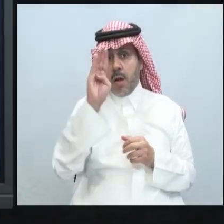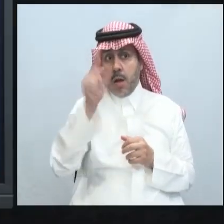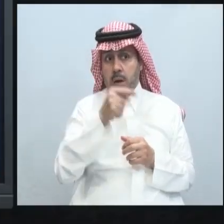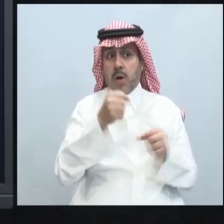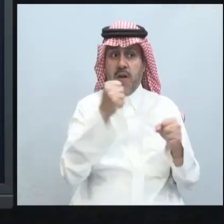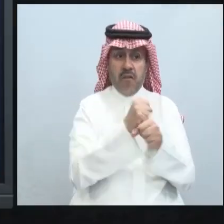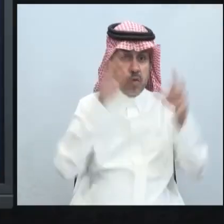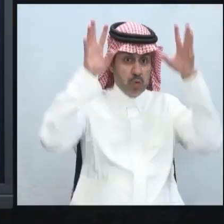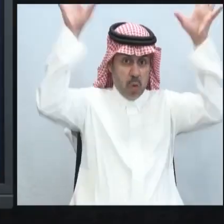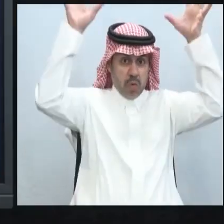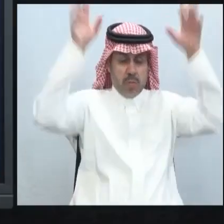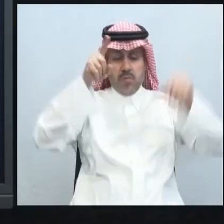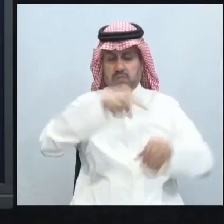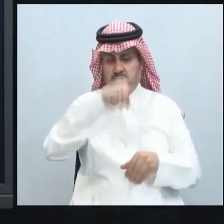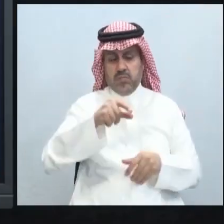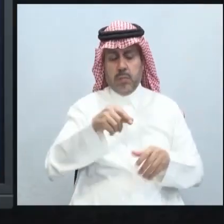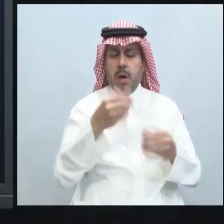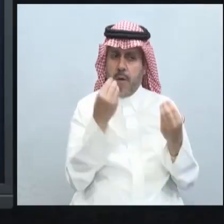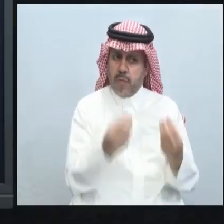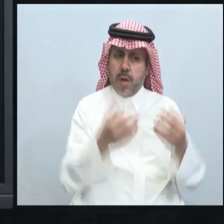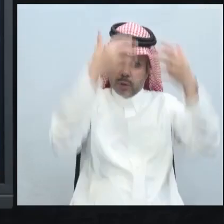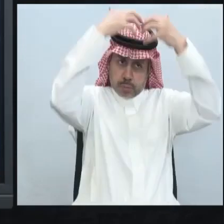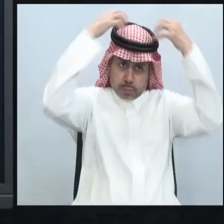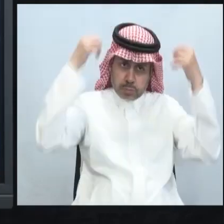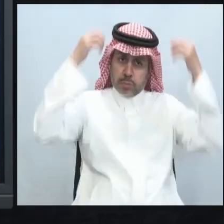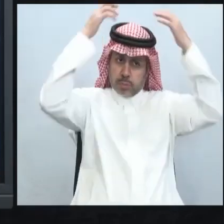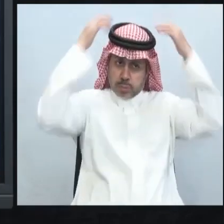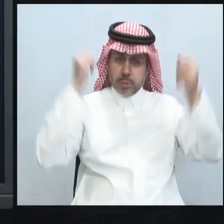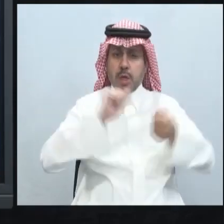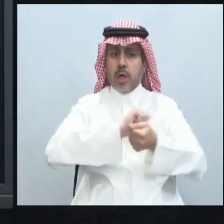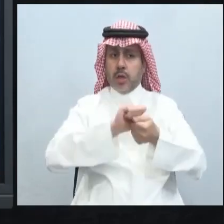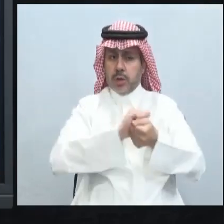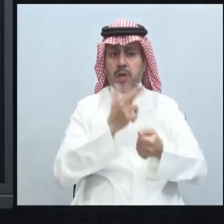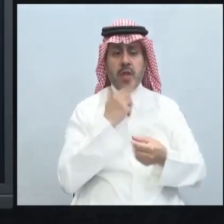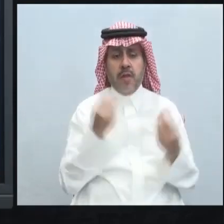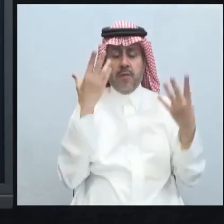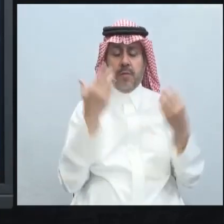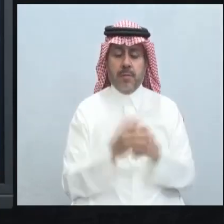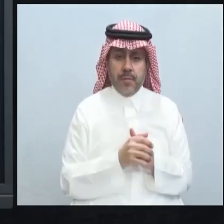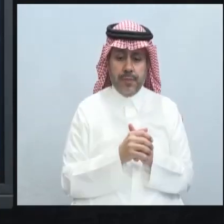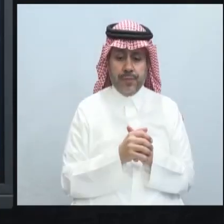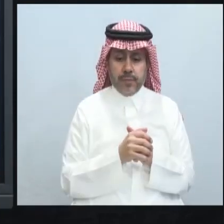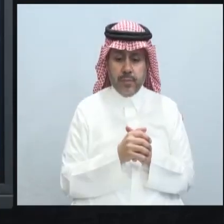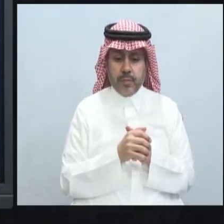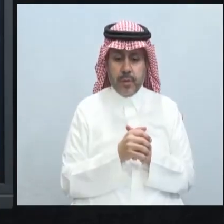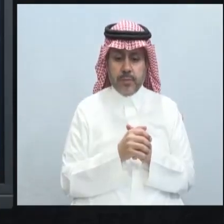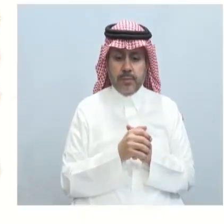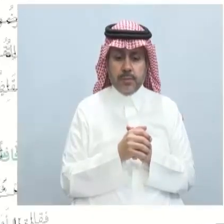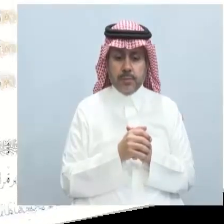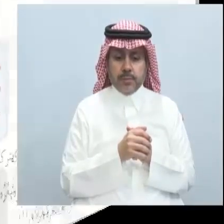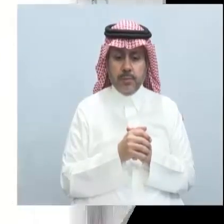وهذا فيه دلاله على حرص النبي صلى الله عليه وسلم على نظافه ماذا شعر الراس